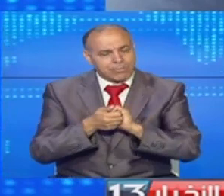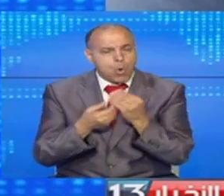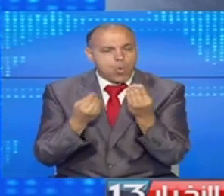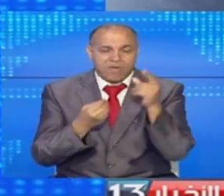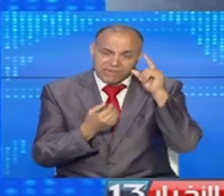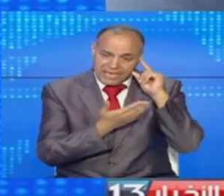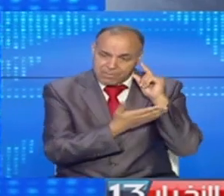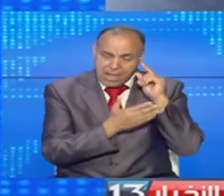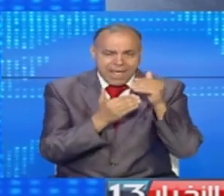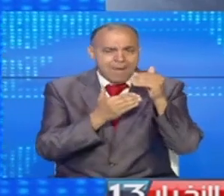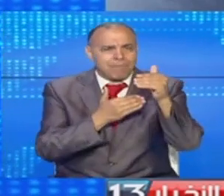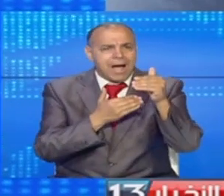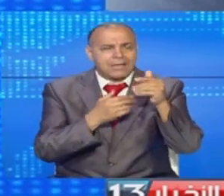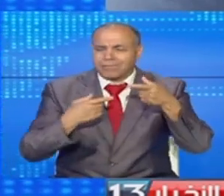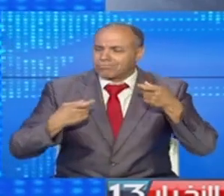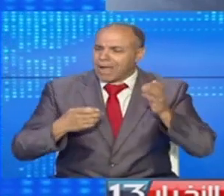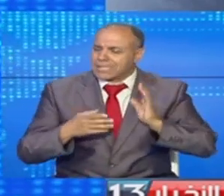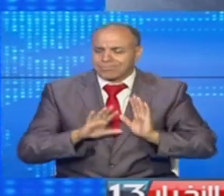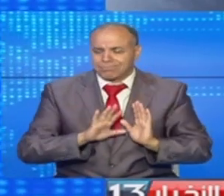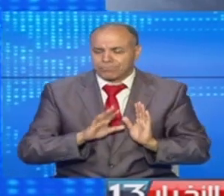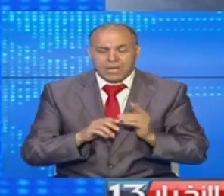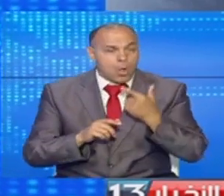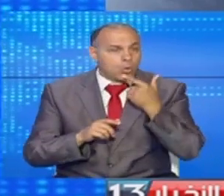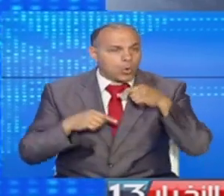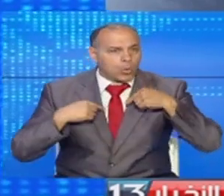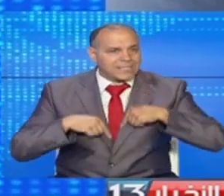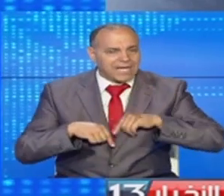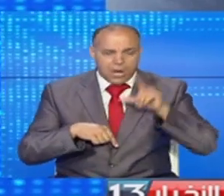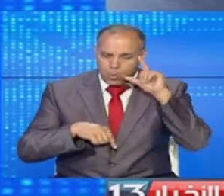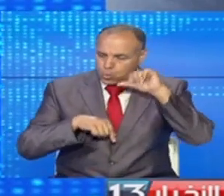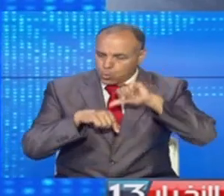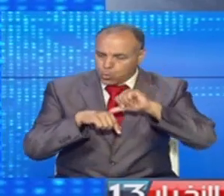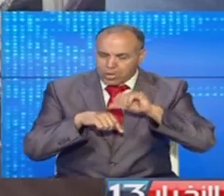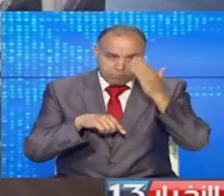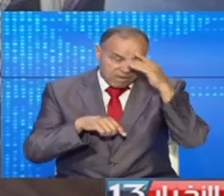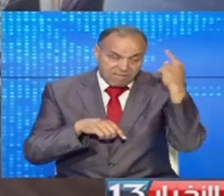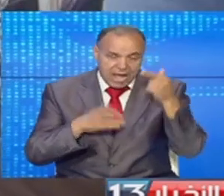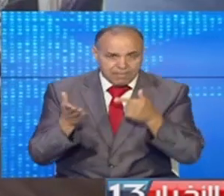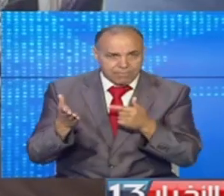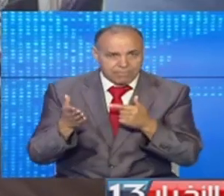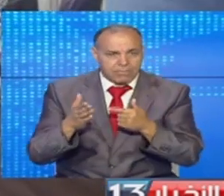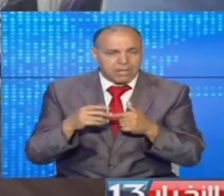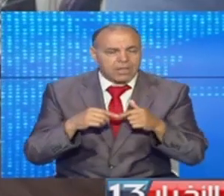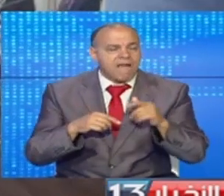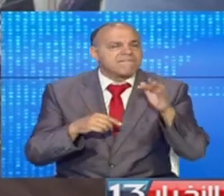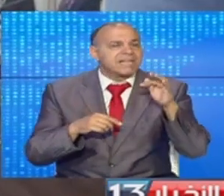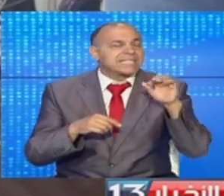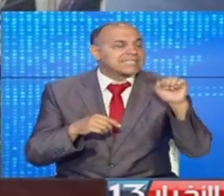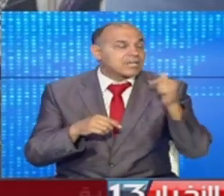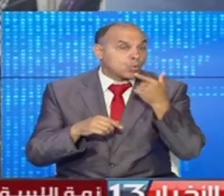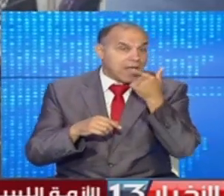ليبيا بعيدا عن الحل العسكري، رفضت حكومة الوفاق الوطني المعترف بها دوليا برئاسة فايز